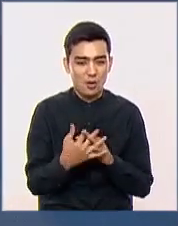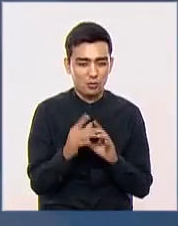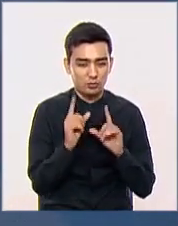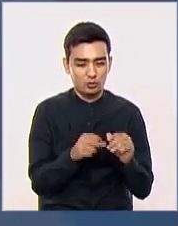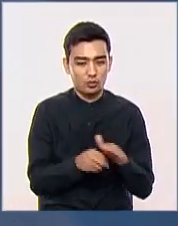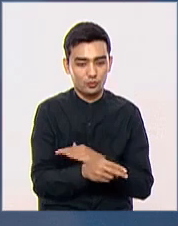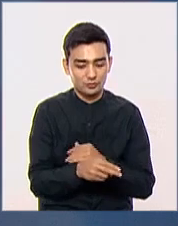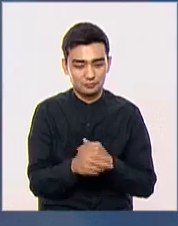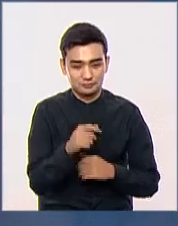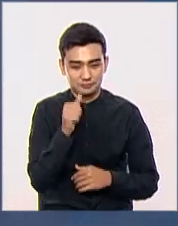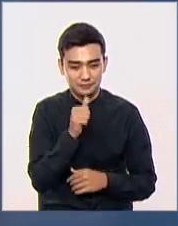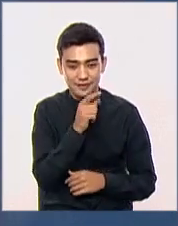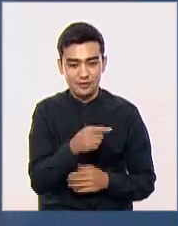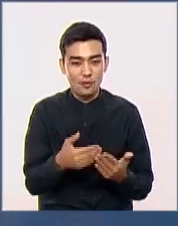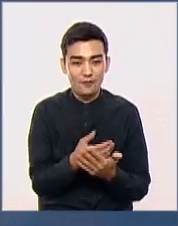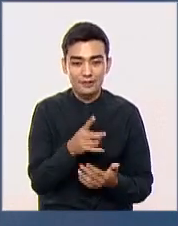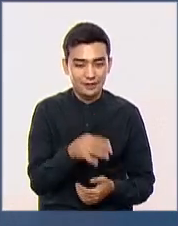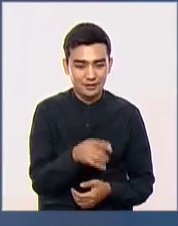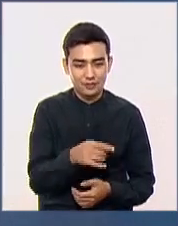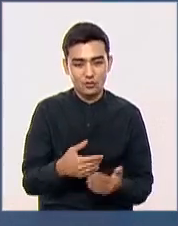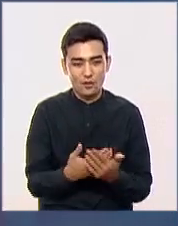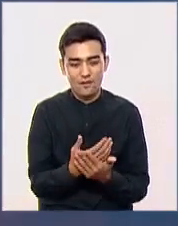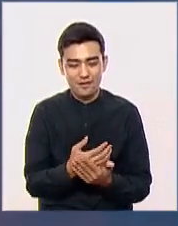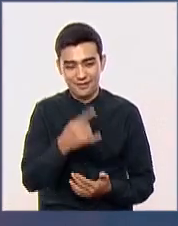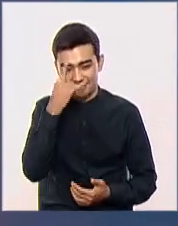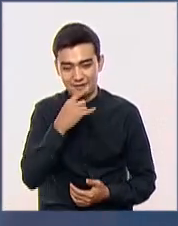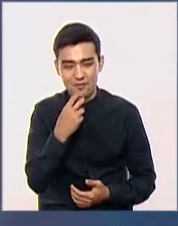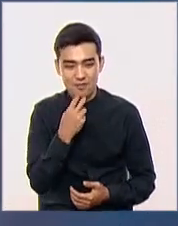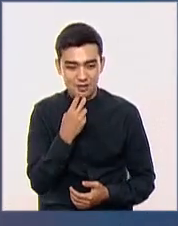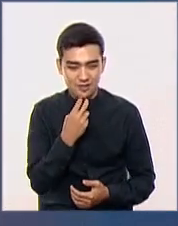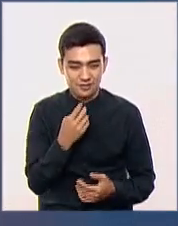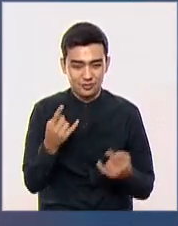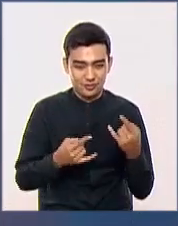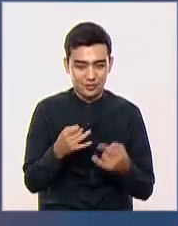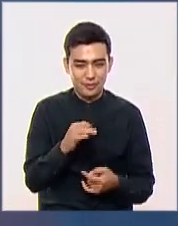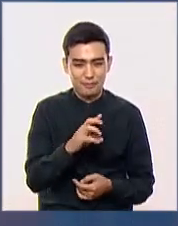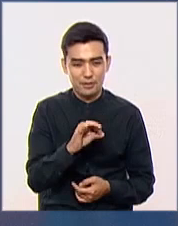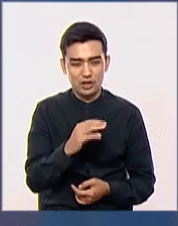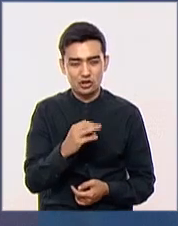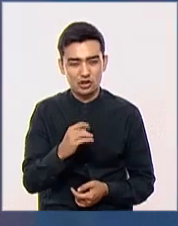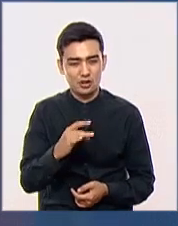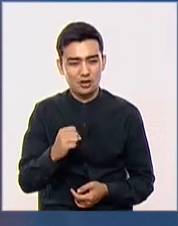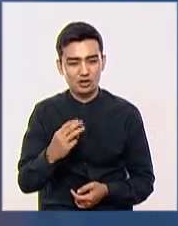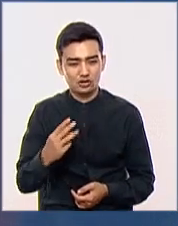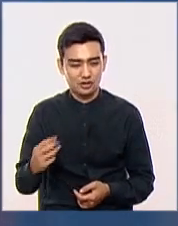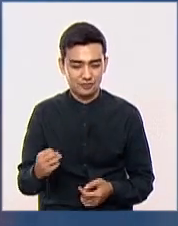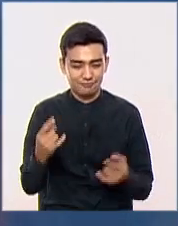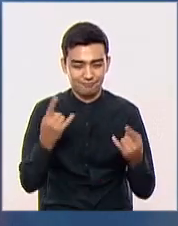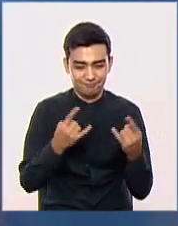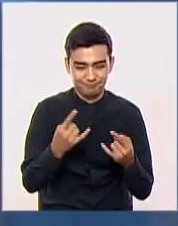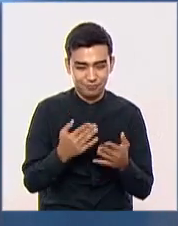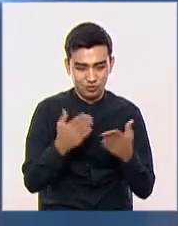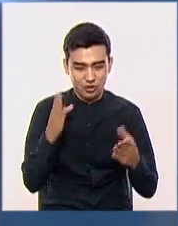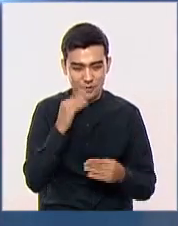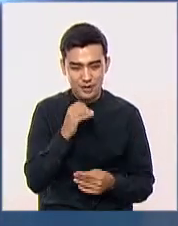И это не сюжет новостей, а новая казахстанская комедия. Семейная лента «Бешарашки» вышла на большой экран. На премьере